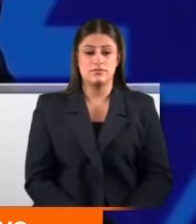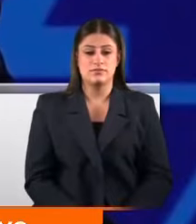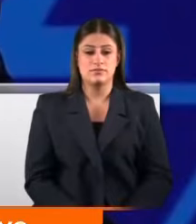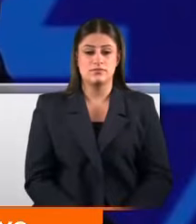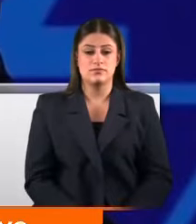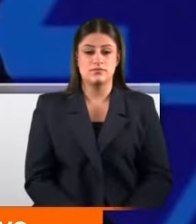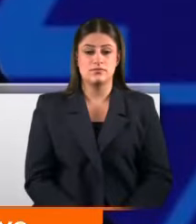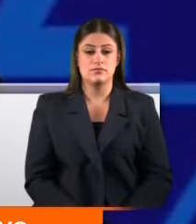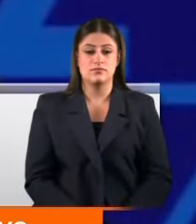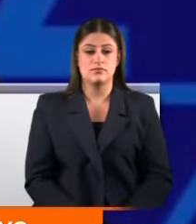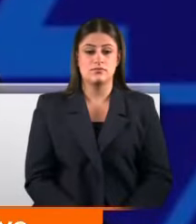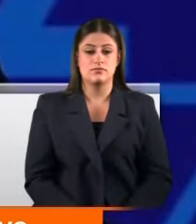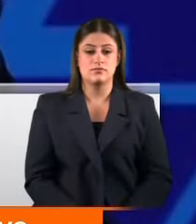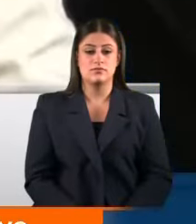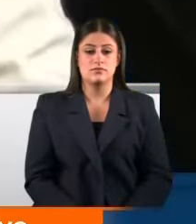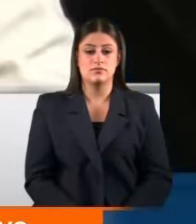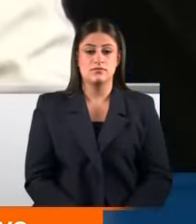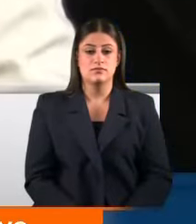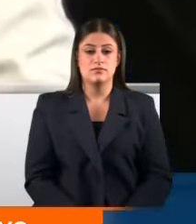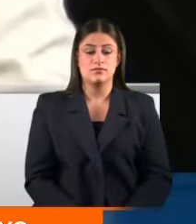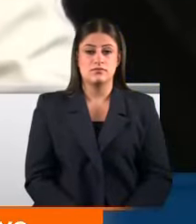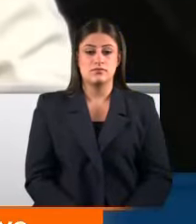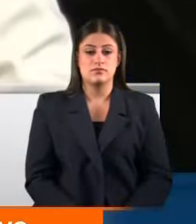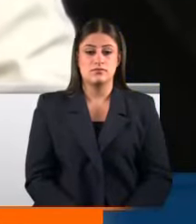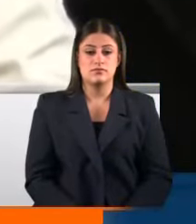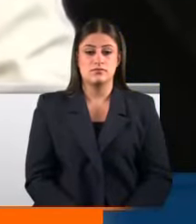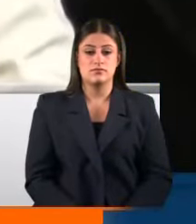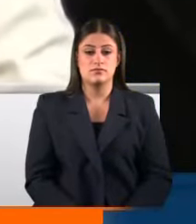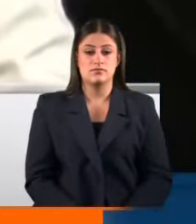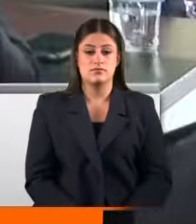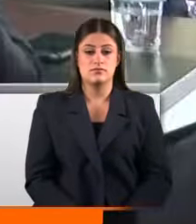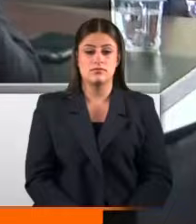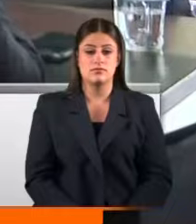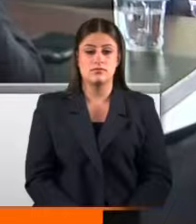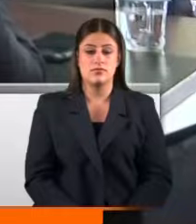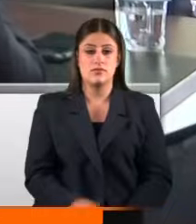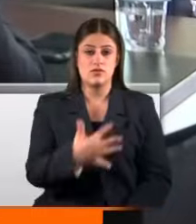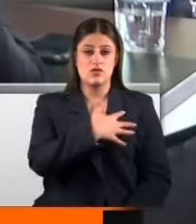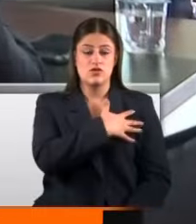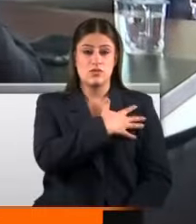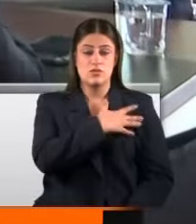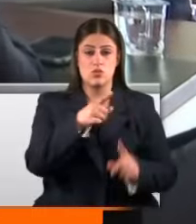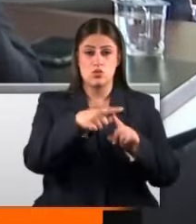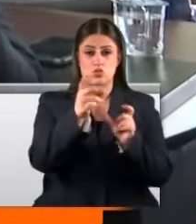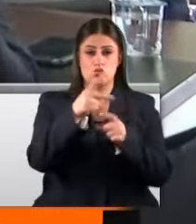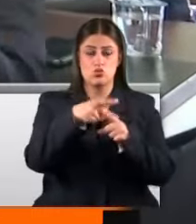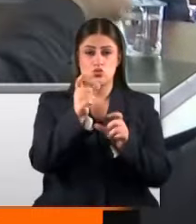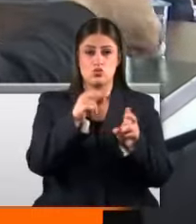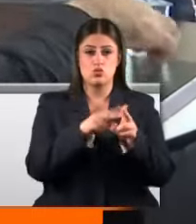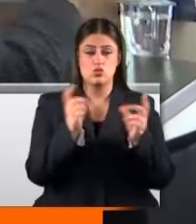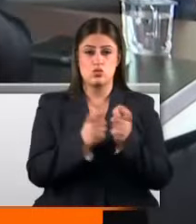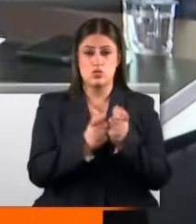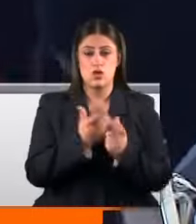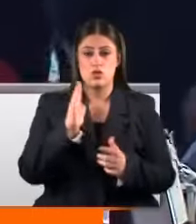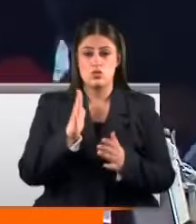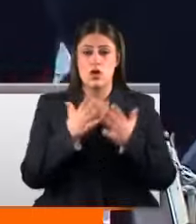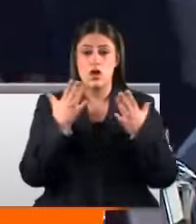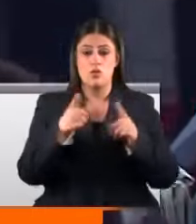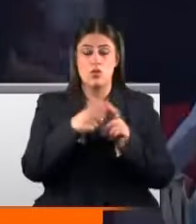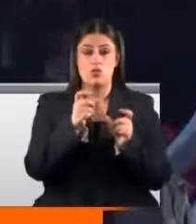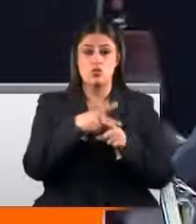giriş kapısı var ama çıkış kapısı yoktur diye. Siyasetten asla vazgeçmeyeceğim. CHP tüzük kurultayına gidiyor gitmesine ama